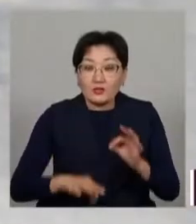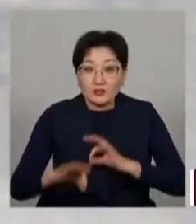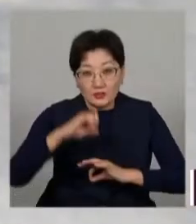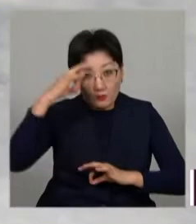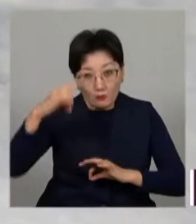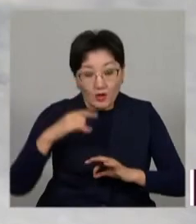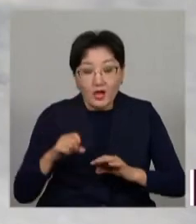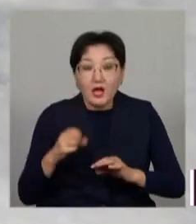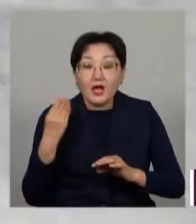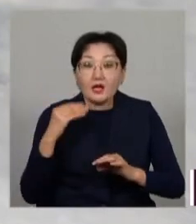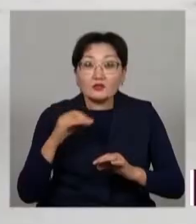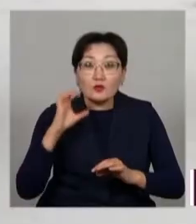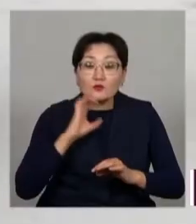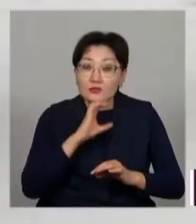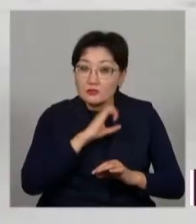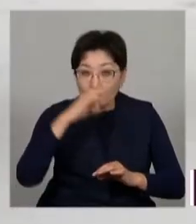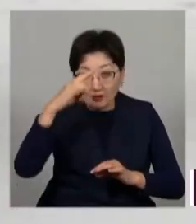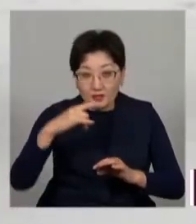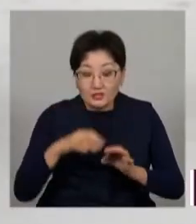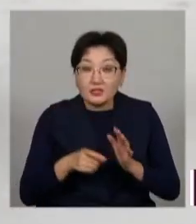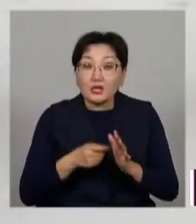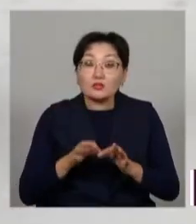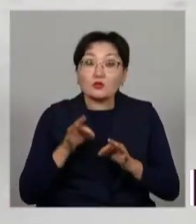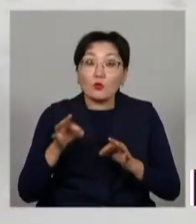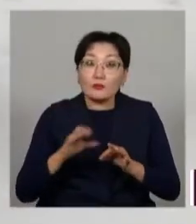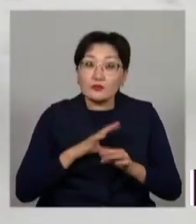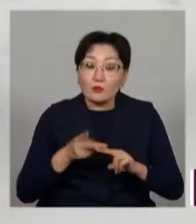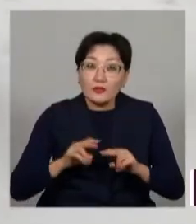Ақтөбе және Солтүстік Қазақстан, Қарағанды облыстары. Сонымен қатар